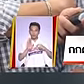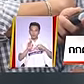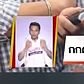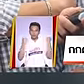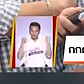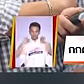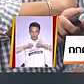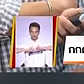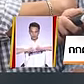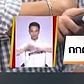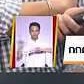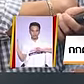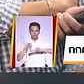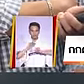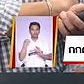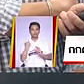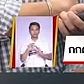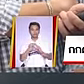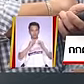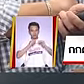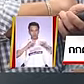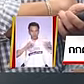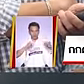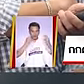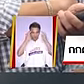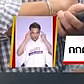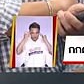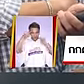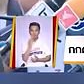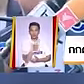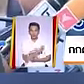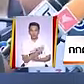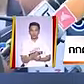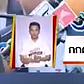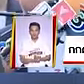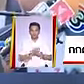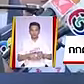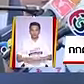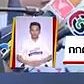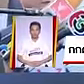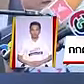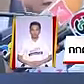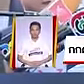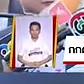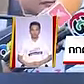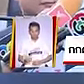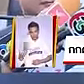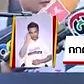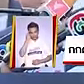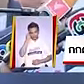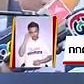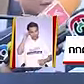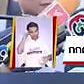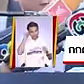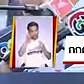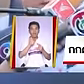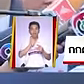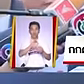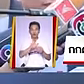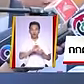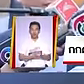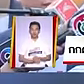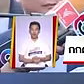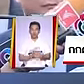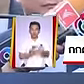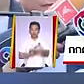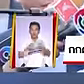คำตัดสินก็ไม่สามารถนำรายชื่อนั้นไปโหวตนายกรัฐมนตรีได้เหมือนกันปรากฏว่าคุณพิธาลิ้มเจริญรัตน์มองว่าความเห็นของอาจารย์วิษณุน่าจ